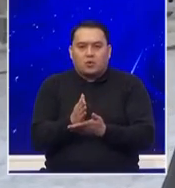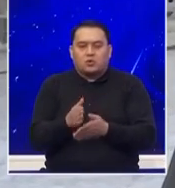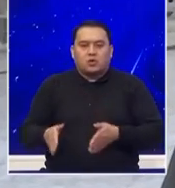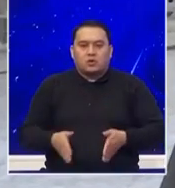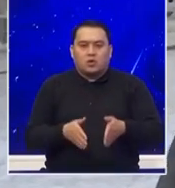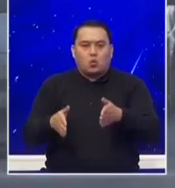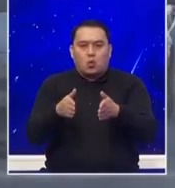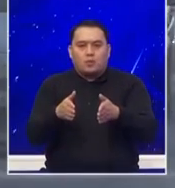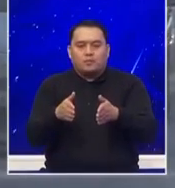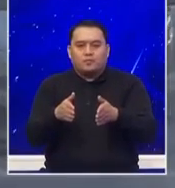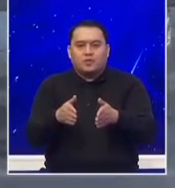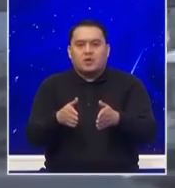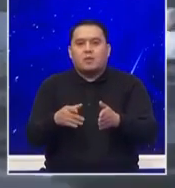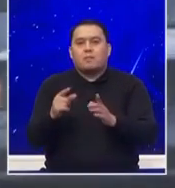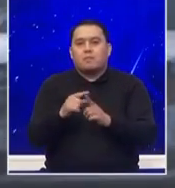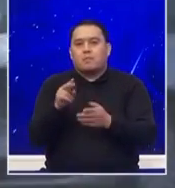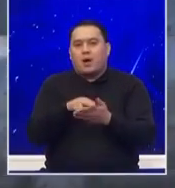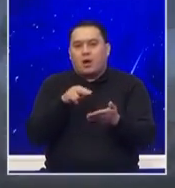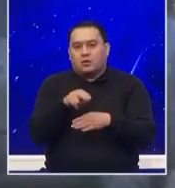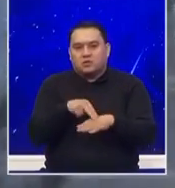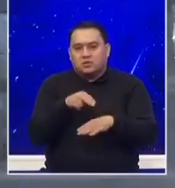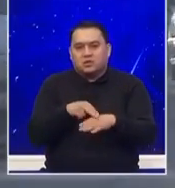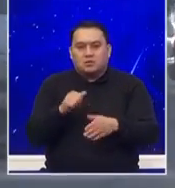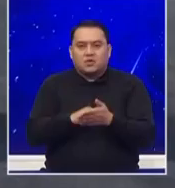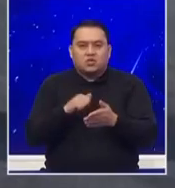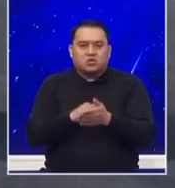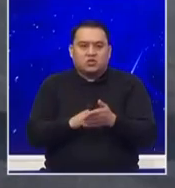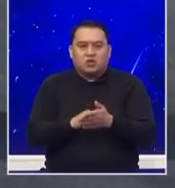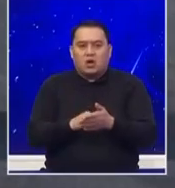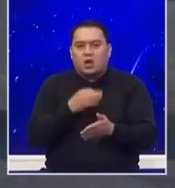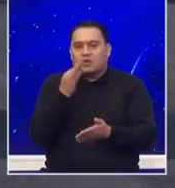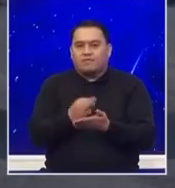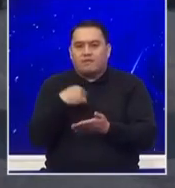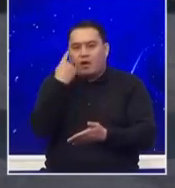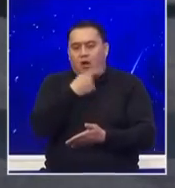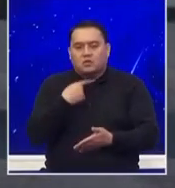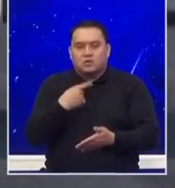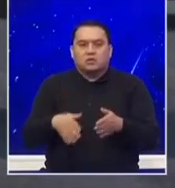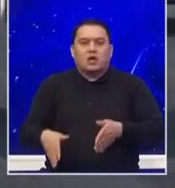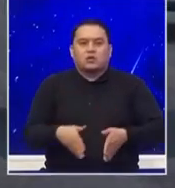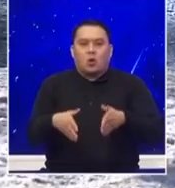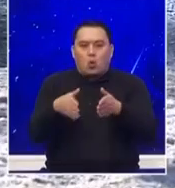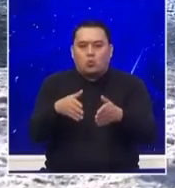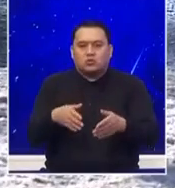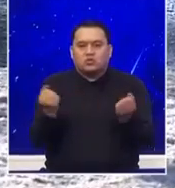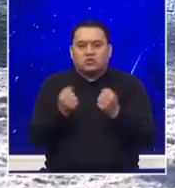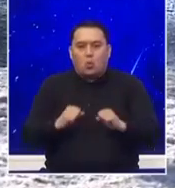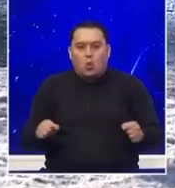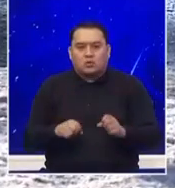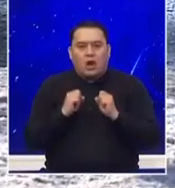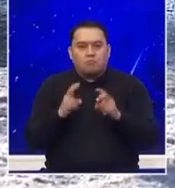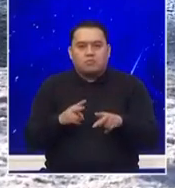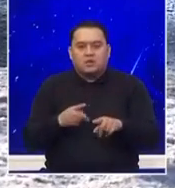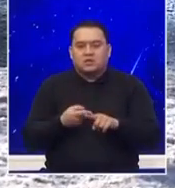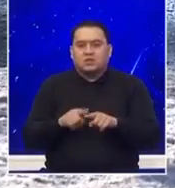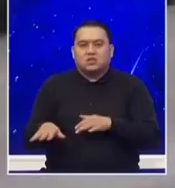дорожными знаками. По словам полицейских, основные причины ДТП – это низкая ответственность водителей на дорогах, превышение скорости, опасные